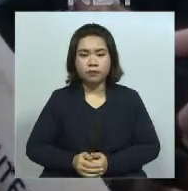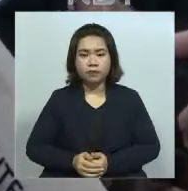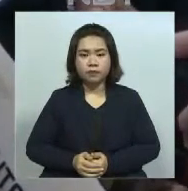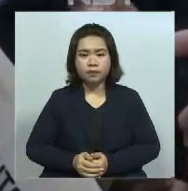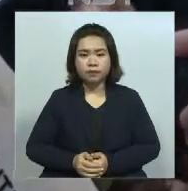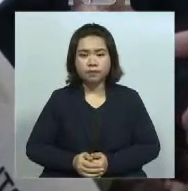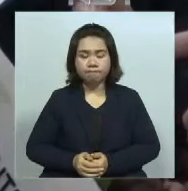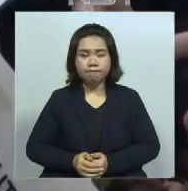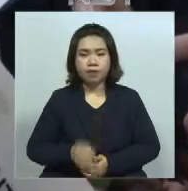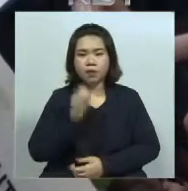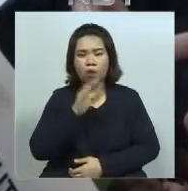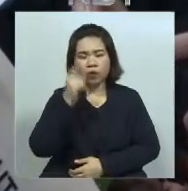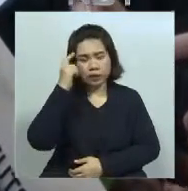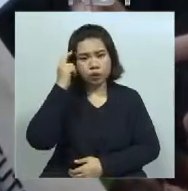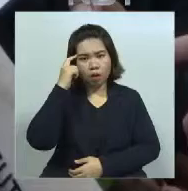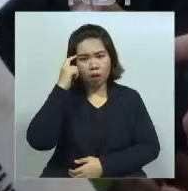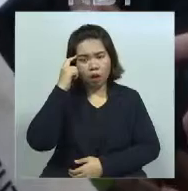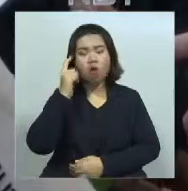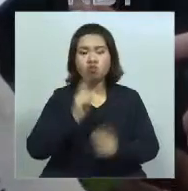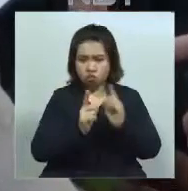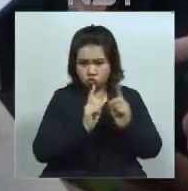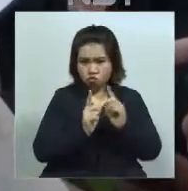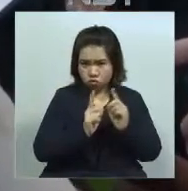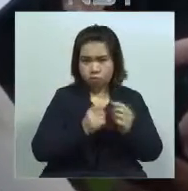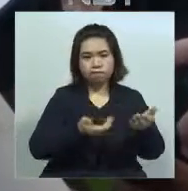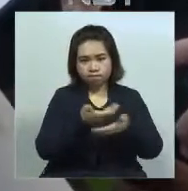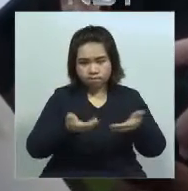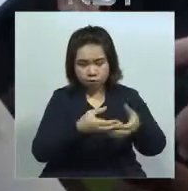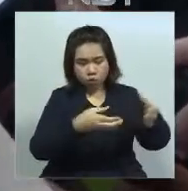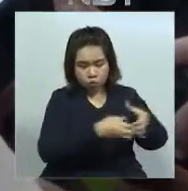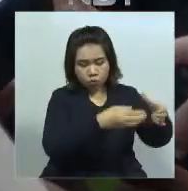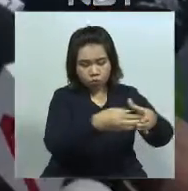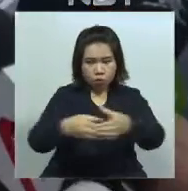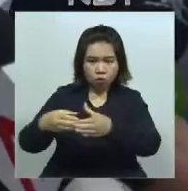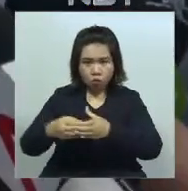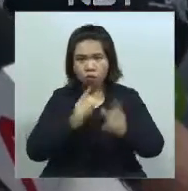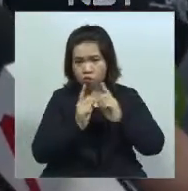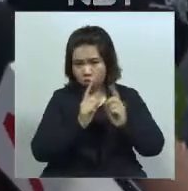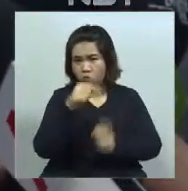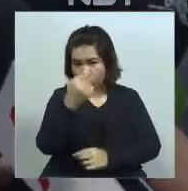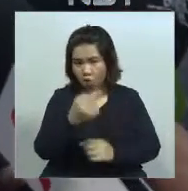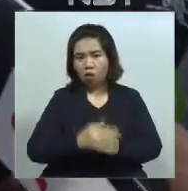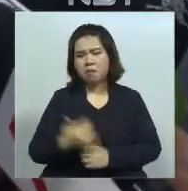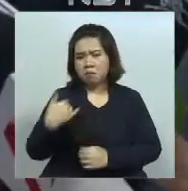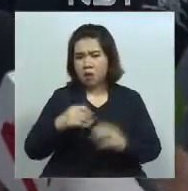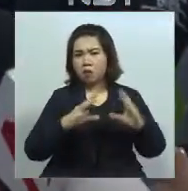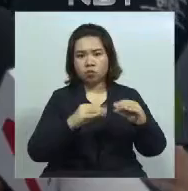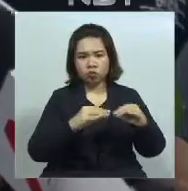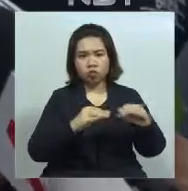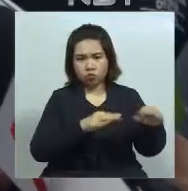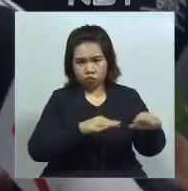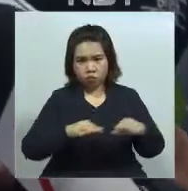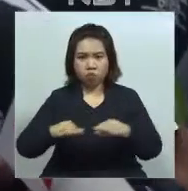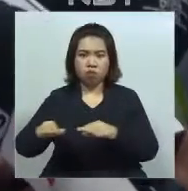นะครับซึ่งก็คงจะต้องมีการเจรจาหารือกับพรรคต่างๆครับแล้วมันมีเรื่องที่ต้องประชุมเพื่อเตรียมการที่จะนำ